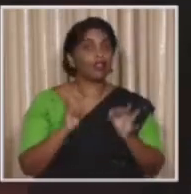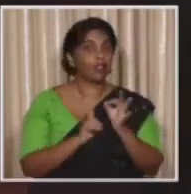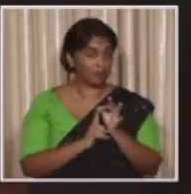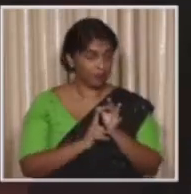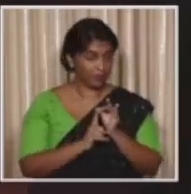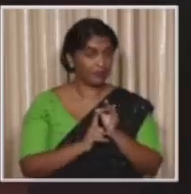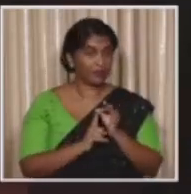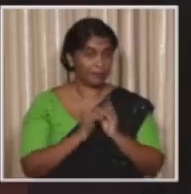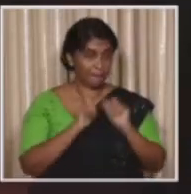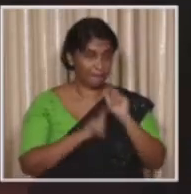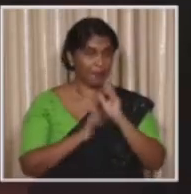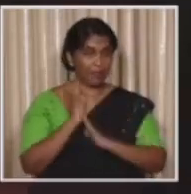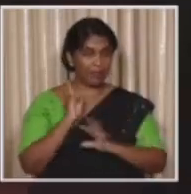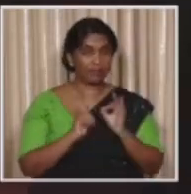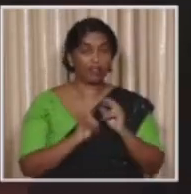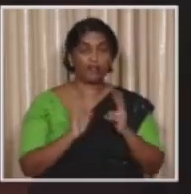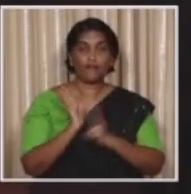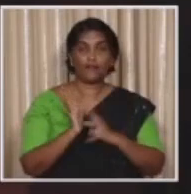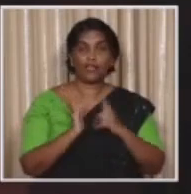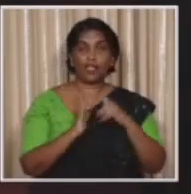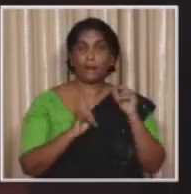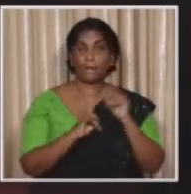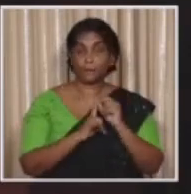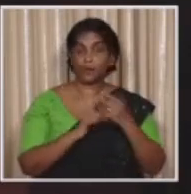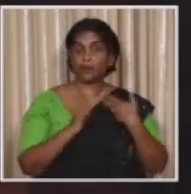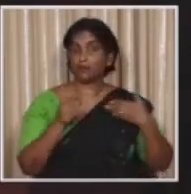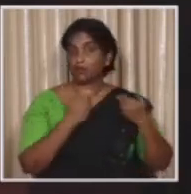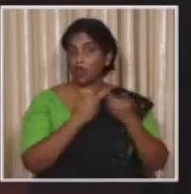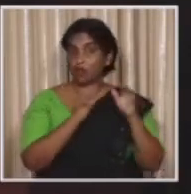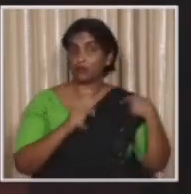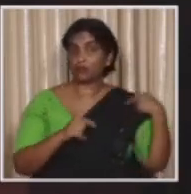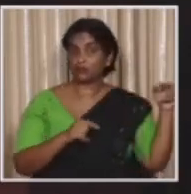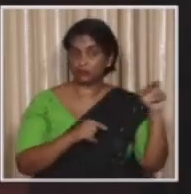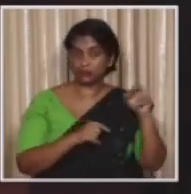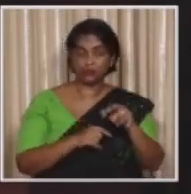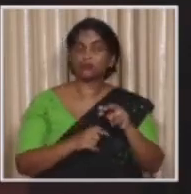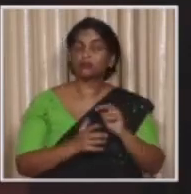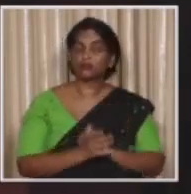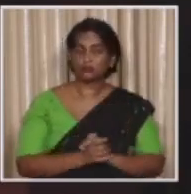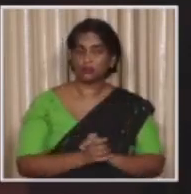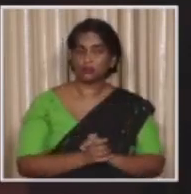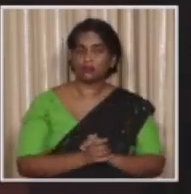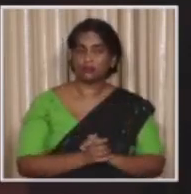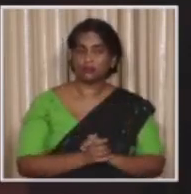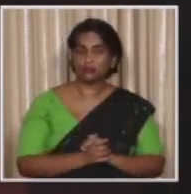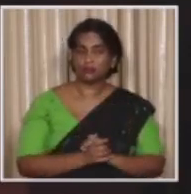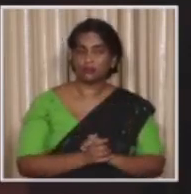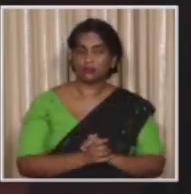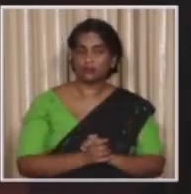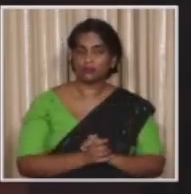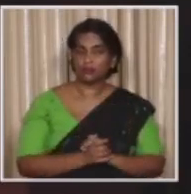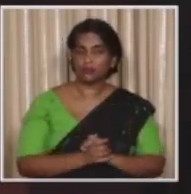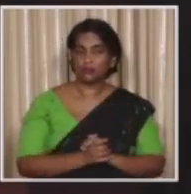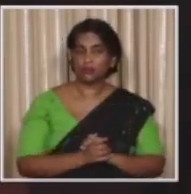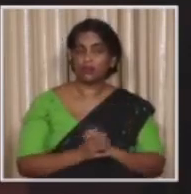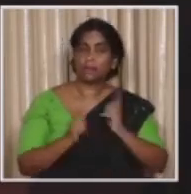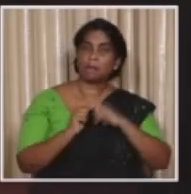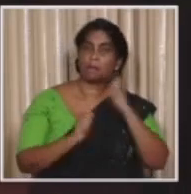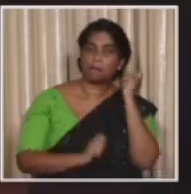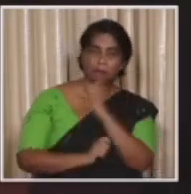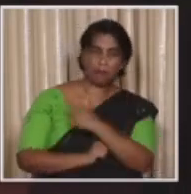මන්ත්‍රීවරයෙකුට VIP ලවුන්ජ් එක හරහා මොකද එලා තියෙන්නේ? දඩයක්